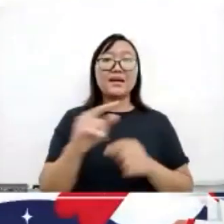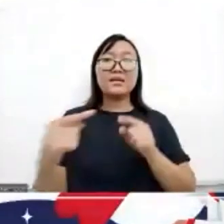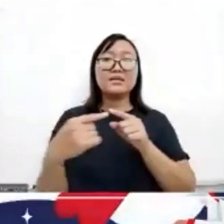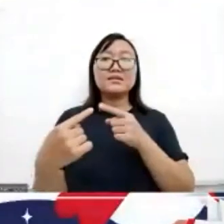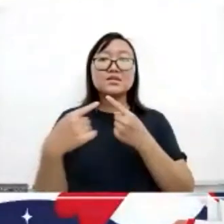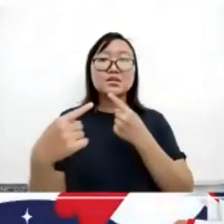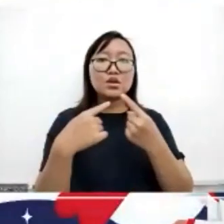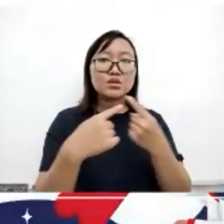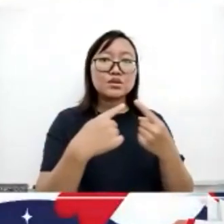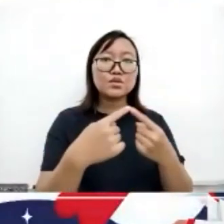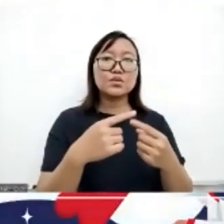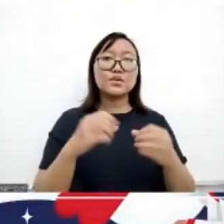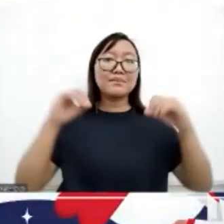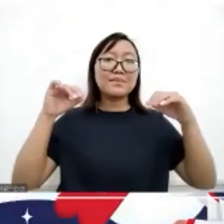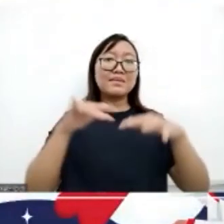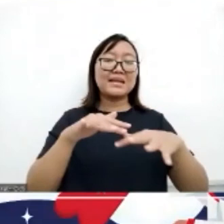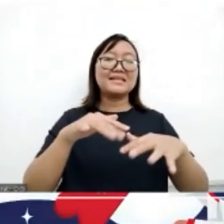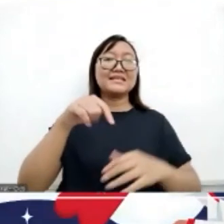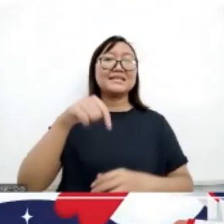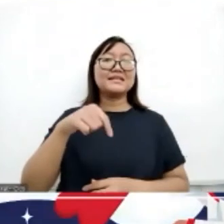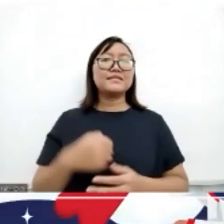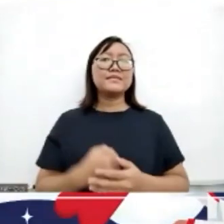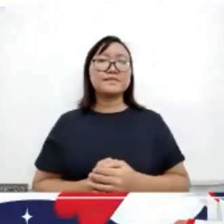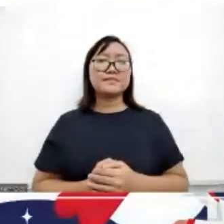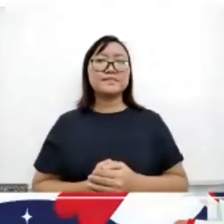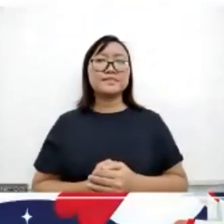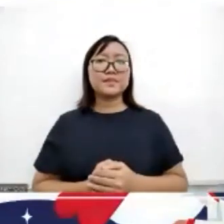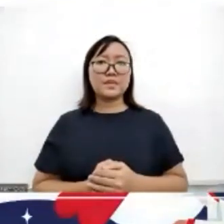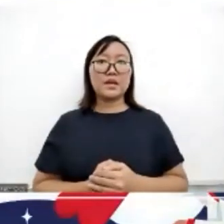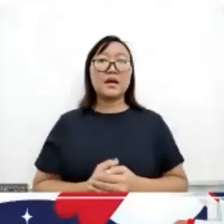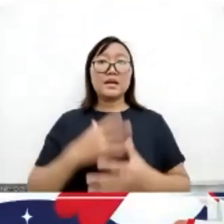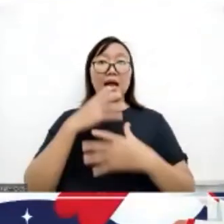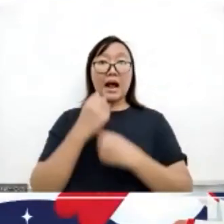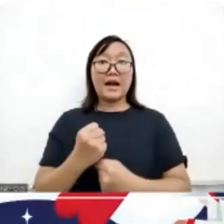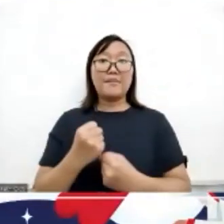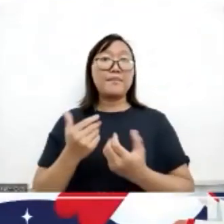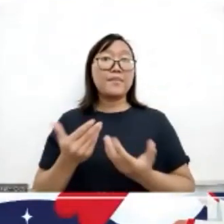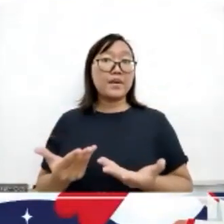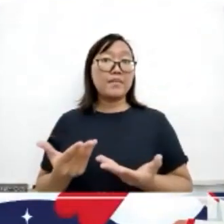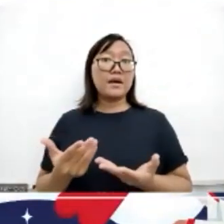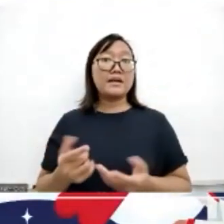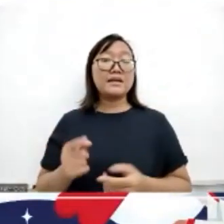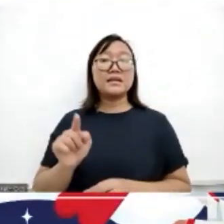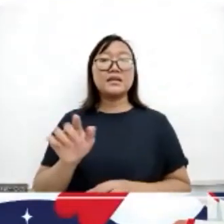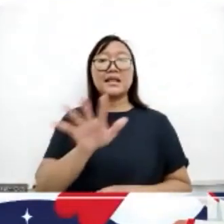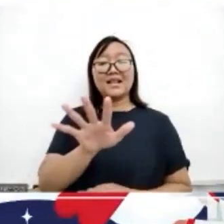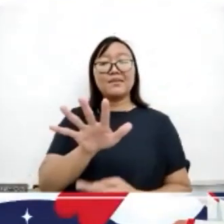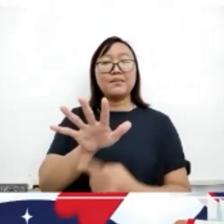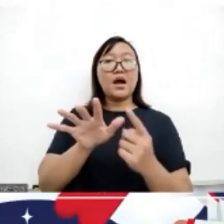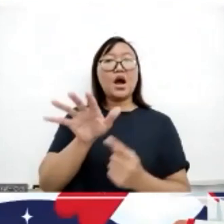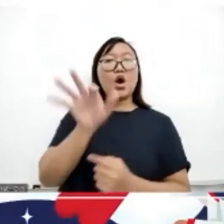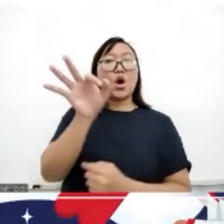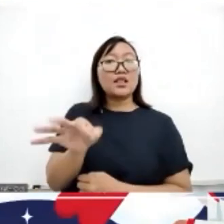rantai sehingga diharapkan hai ketika satu kota ini mendapat banyak